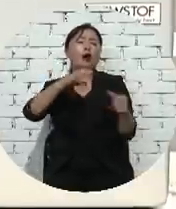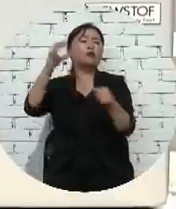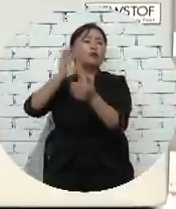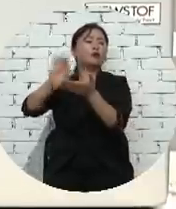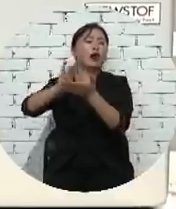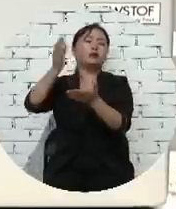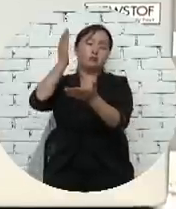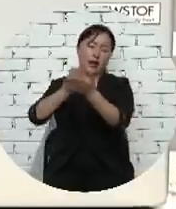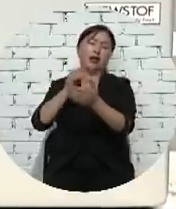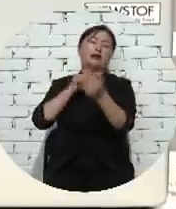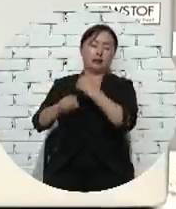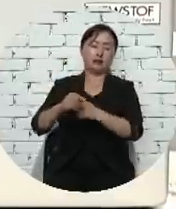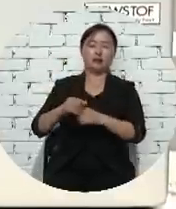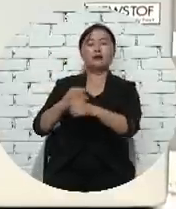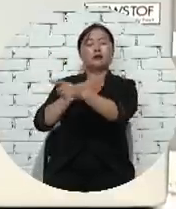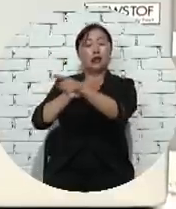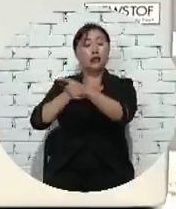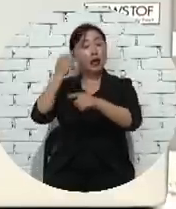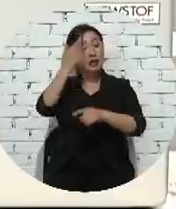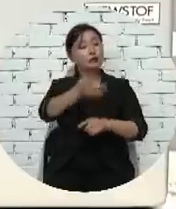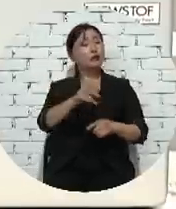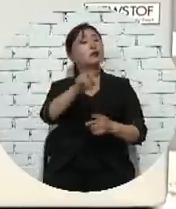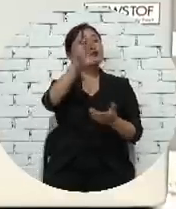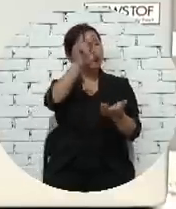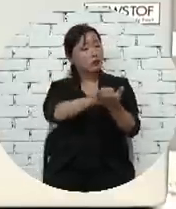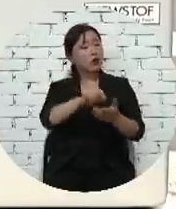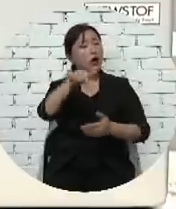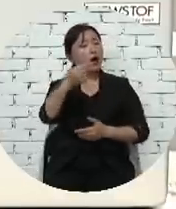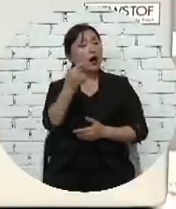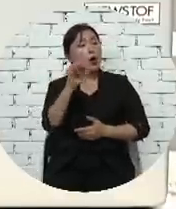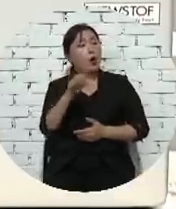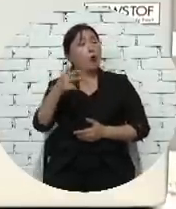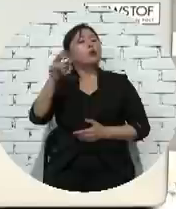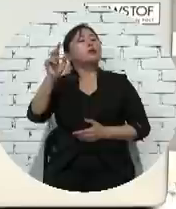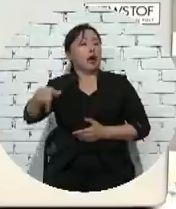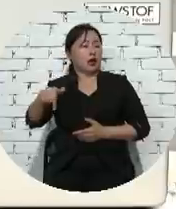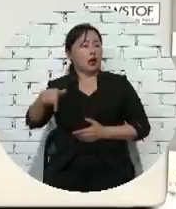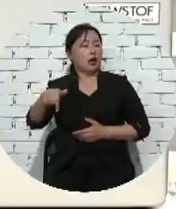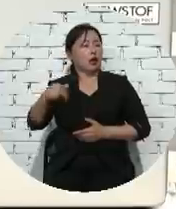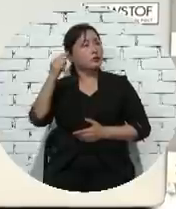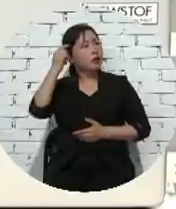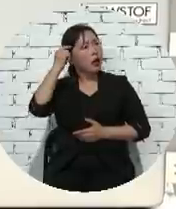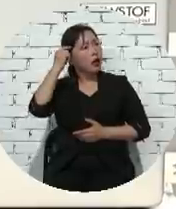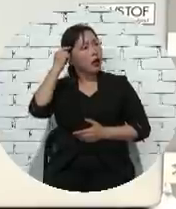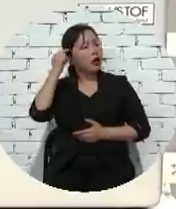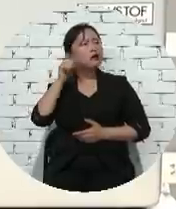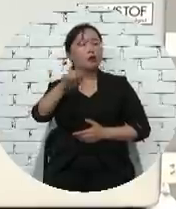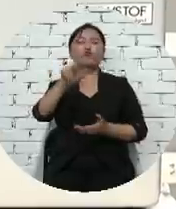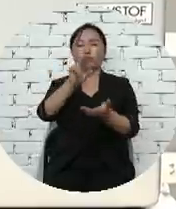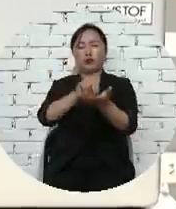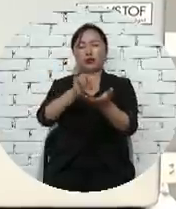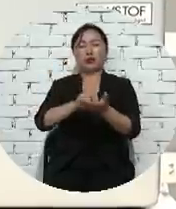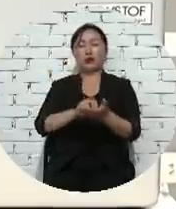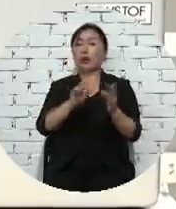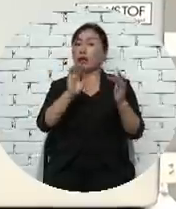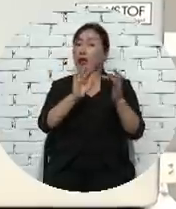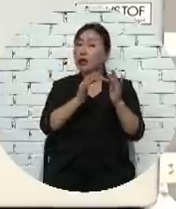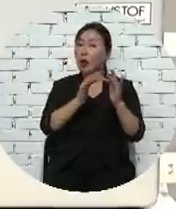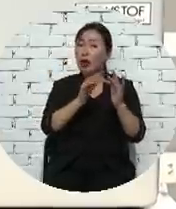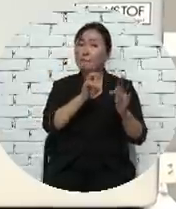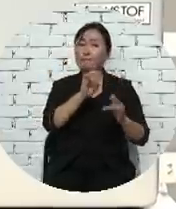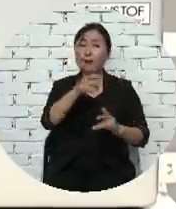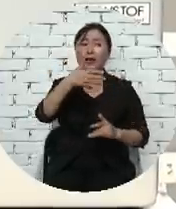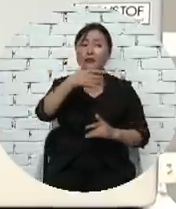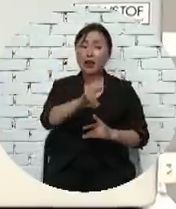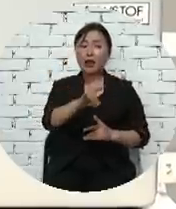후보님이 그게 저는 그게 문제라고 보는데 그거를 네. 일단 공작으로 언론 보도를 네. 보시는 것도 문제지만은 자, 그 인터넷 매체라고 말씀하신